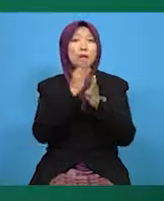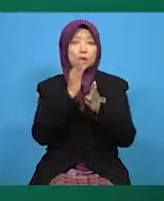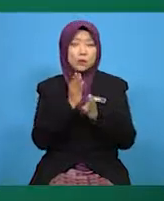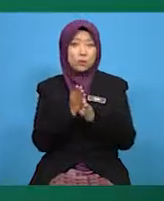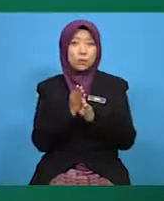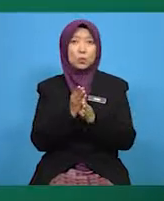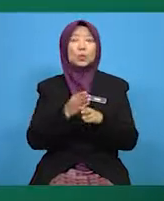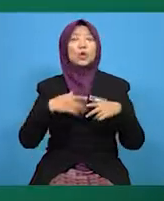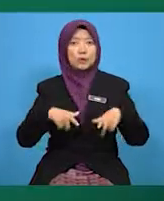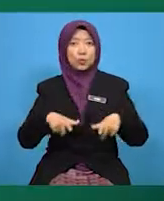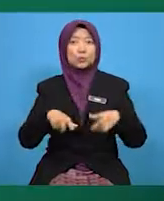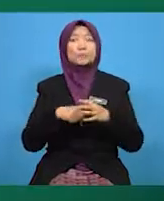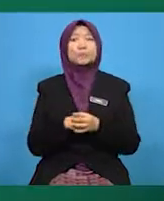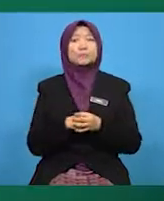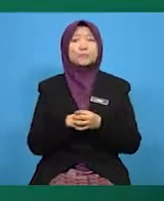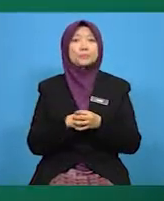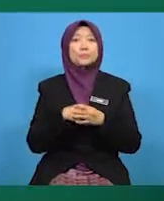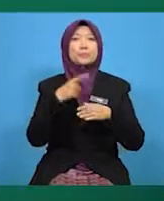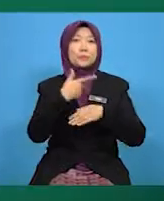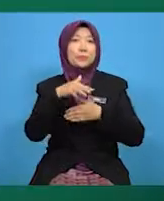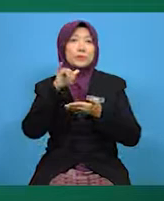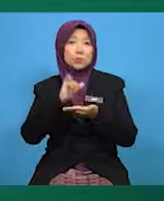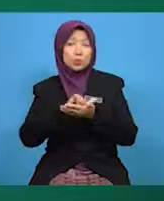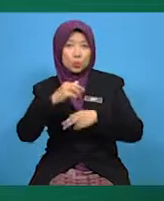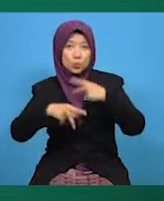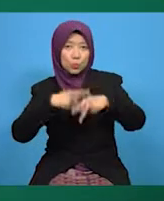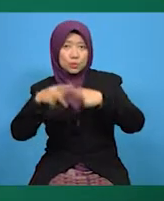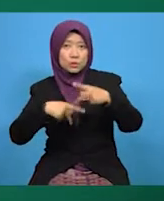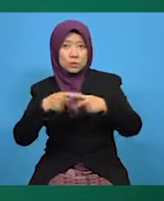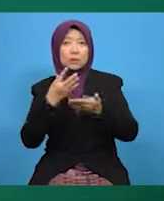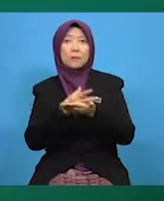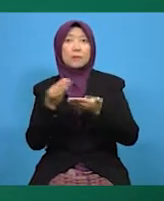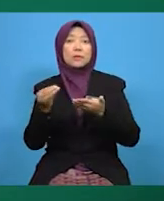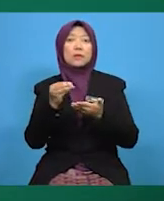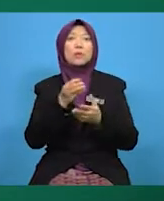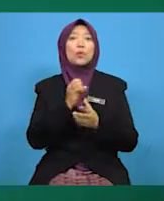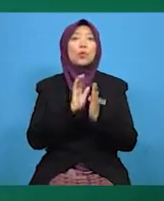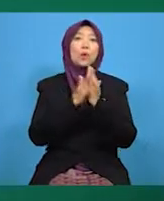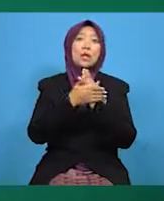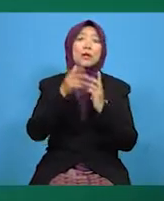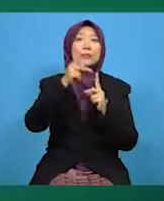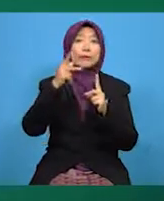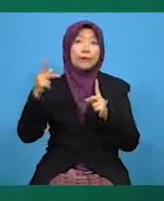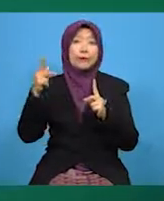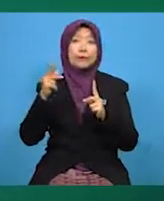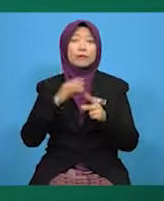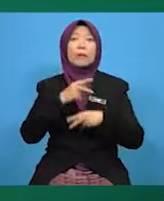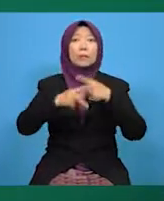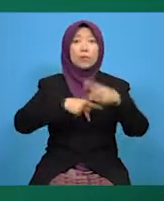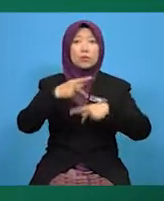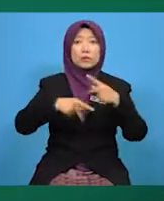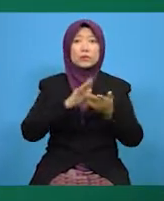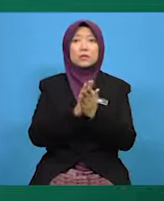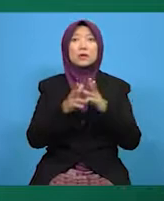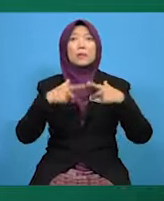kayu. Seterusnya, kayu yang telah diproses itu dibeli oleh kilang perabot dan diproses menjadi perabot